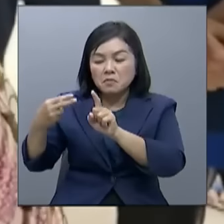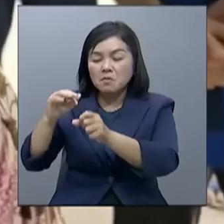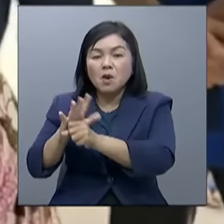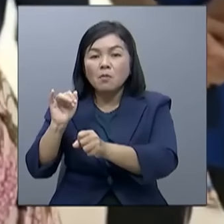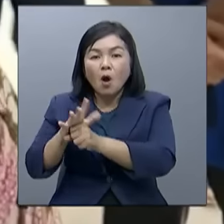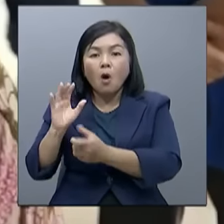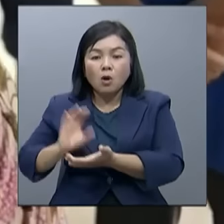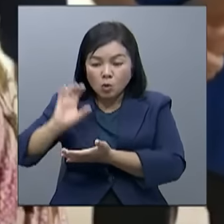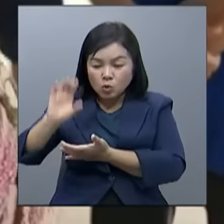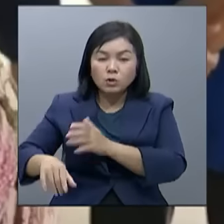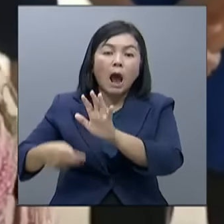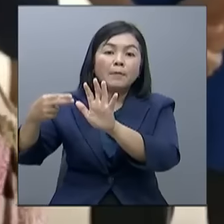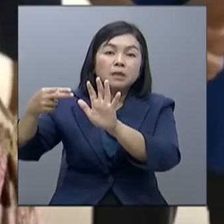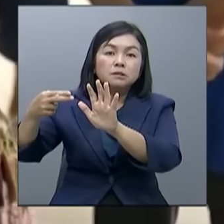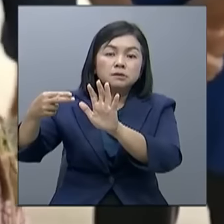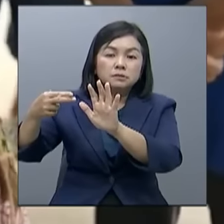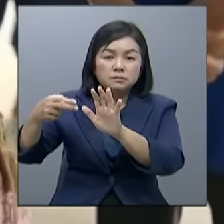ลงทุน 450,000